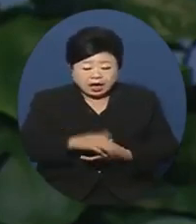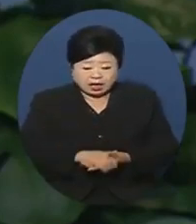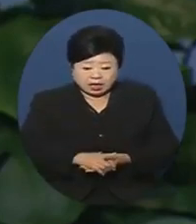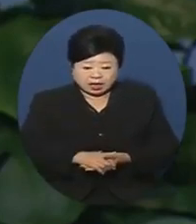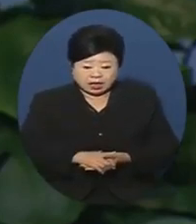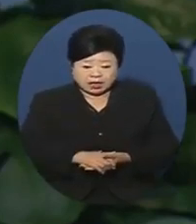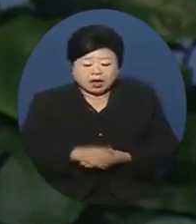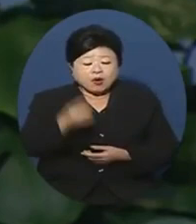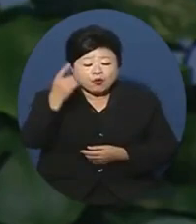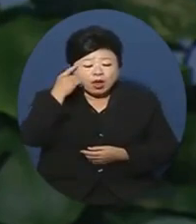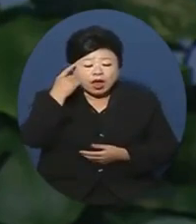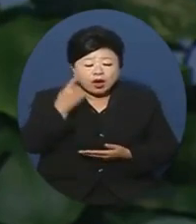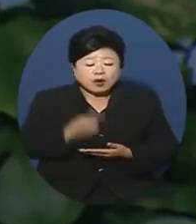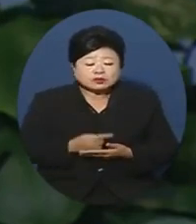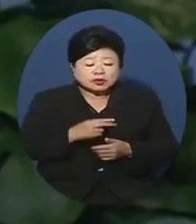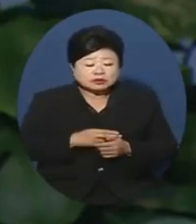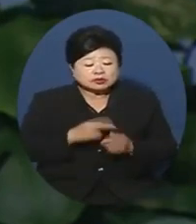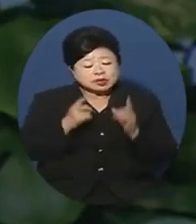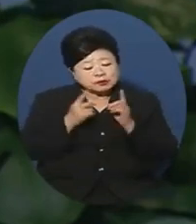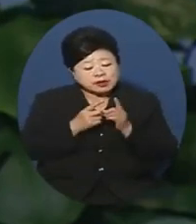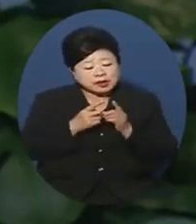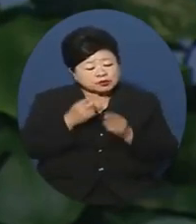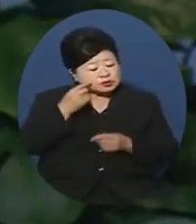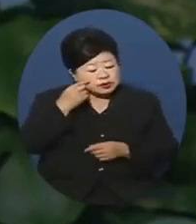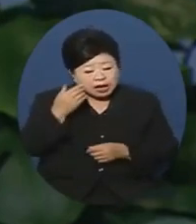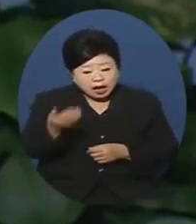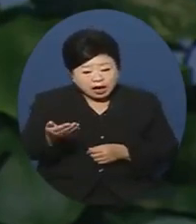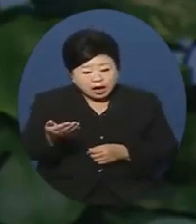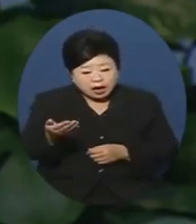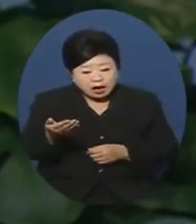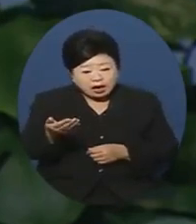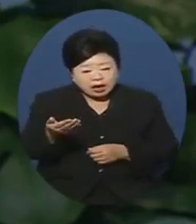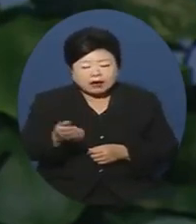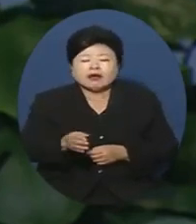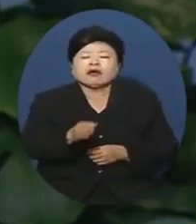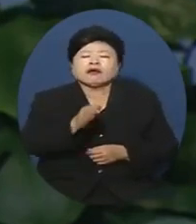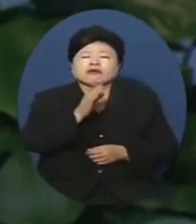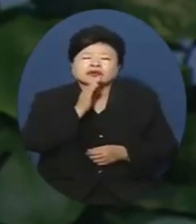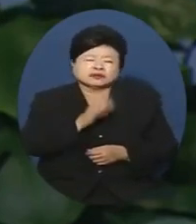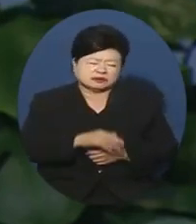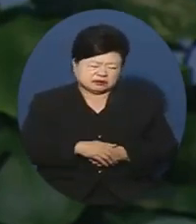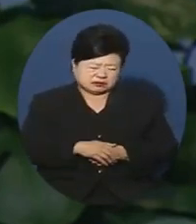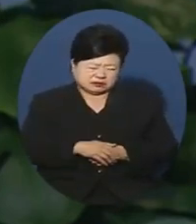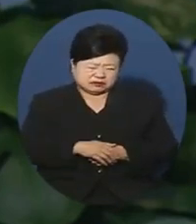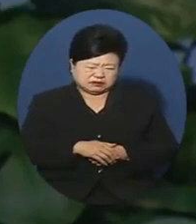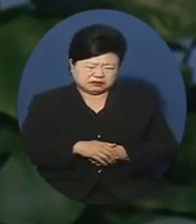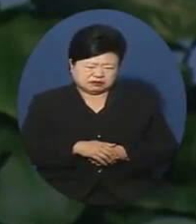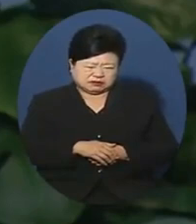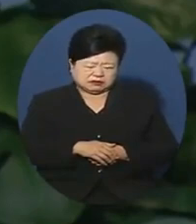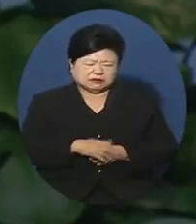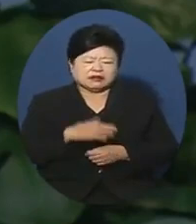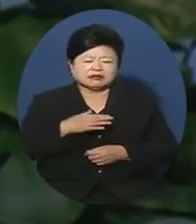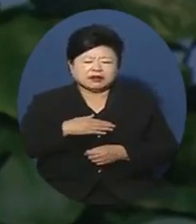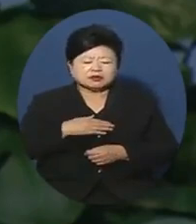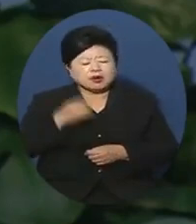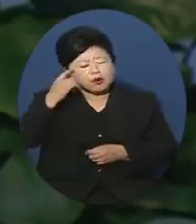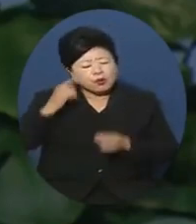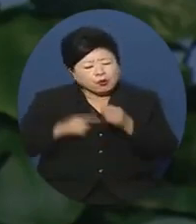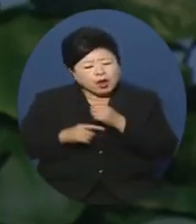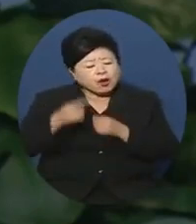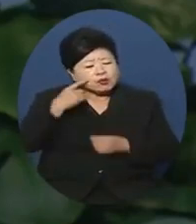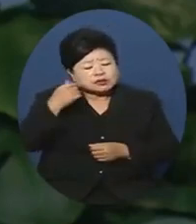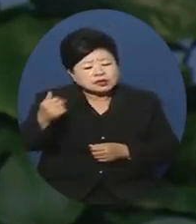여기 와서 선생님을 보고 있습니까? 그러게 말이지요. 그러니까 나도 왜